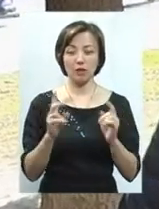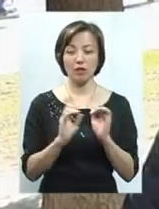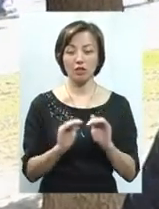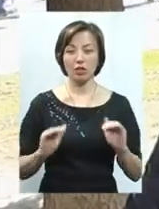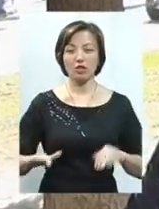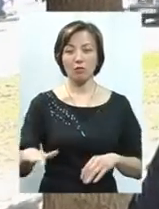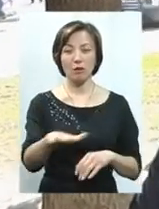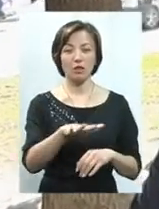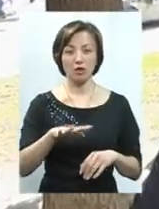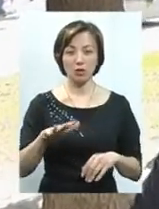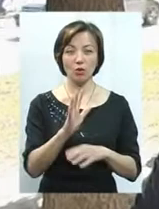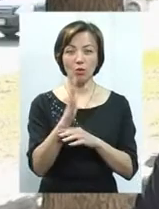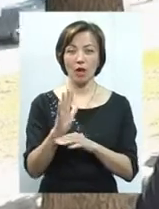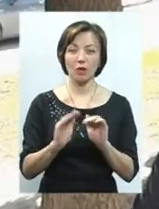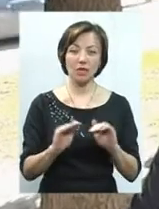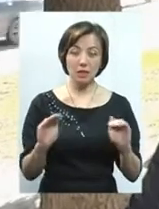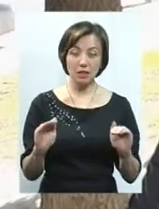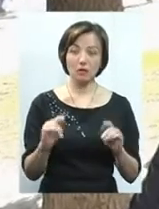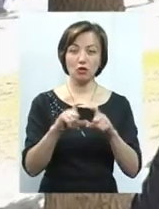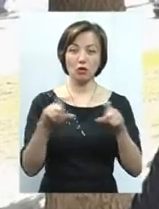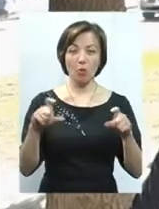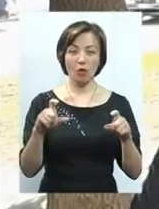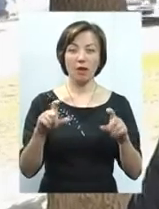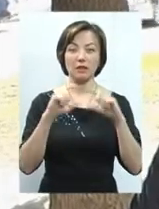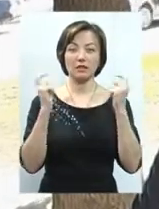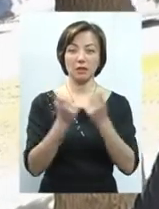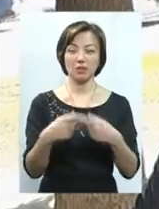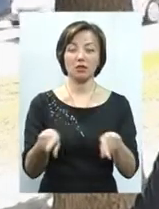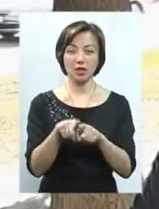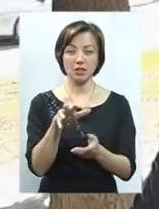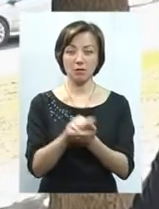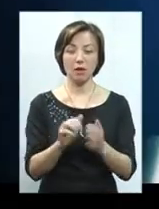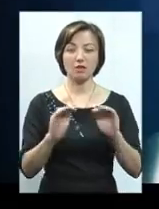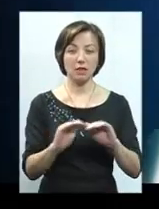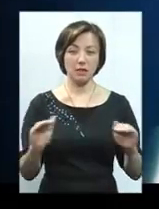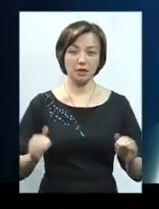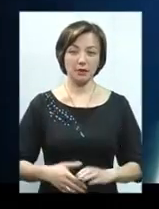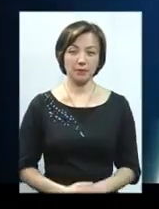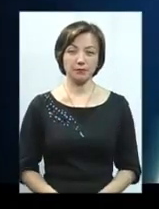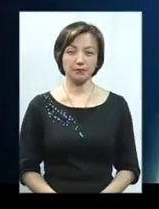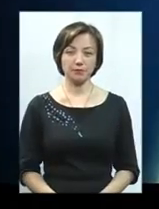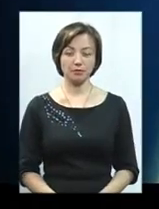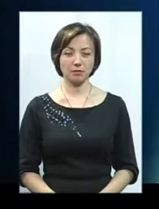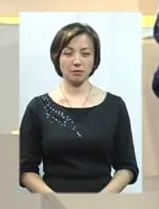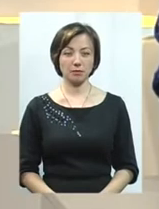дитячих майданчиках гуляють діти, в школах, на стадіонах теж займаються діти.